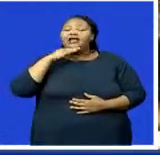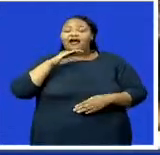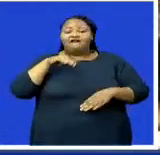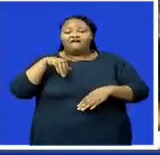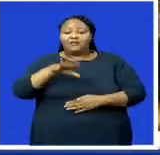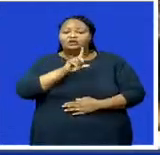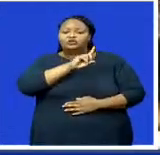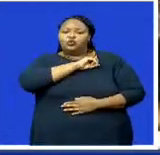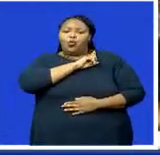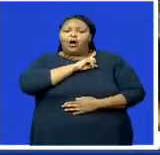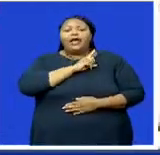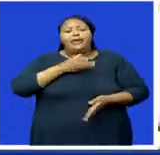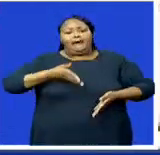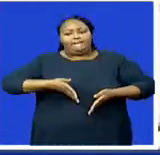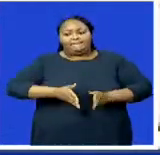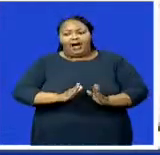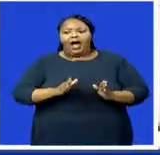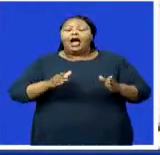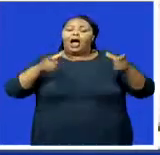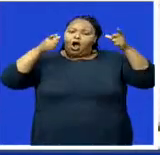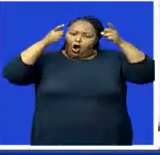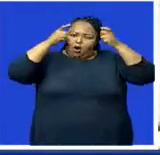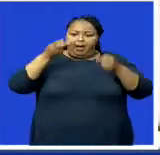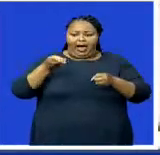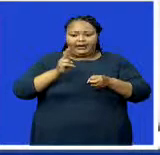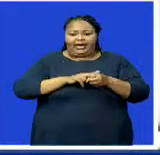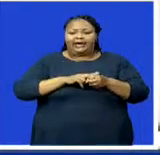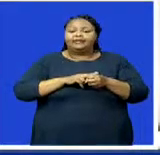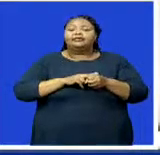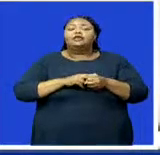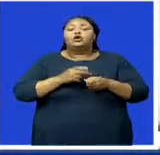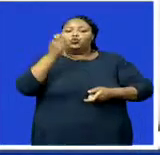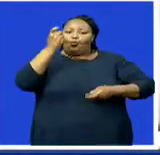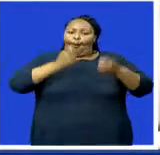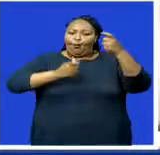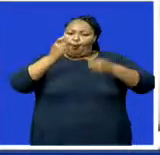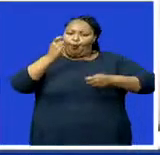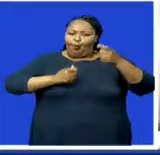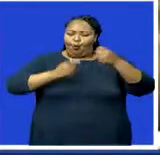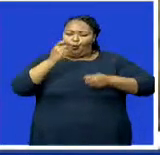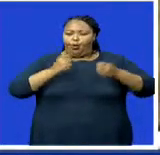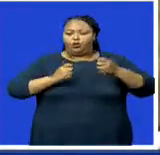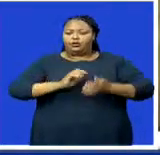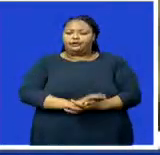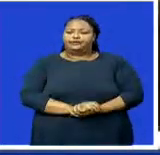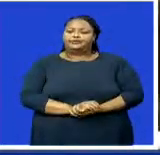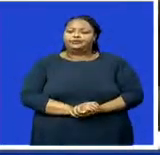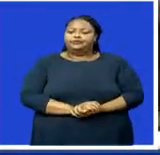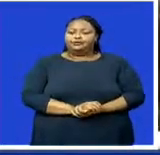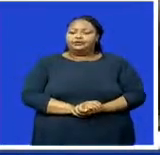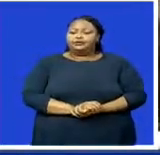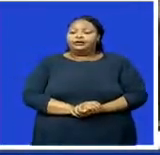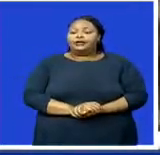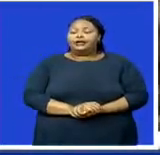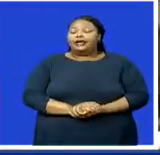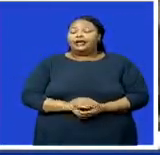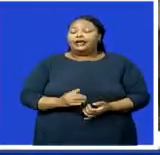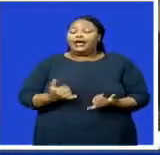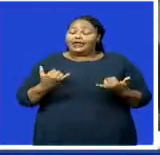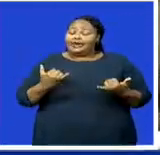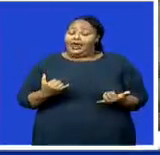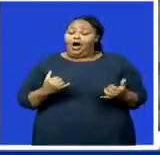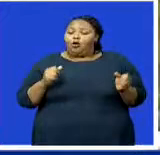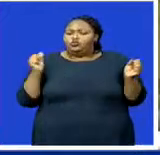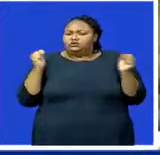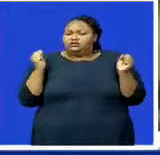libisi Litiko letekulima kuleli lithi busika sikhathi lapho khona imfuyo ikweswela kudla njengoba kuba